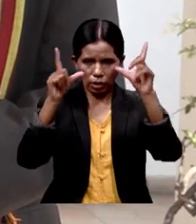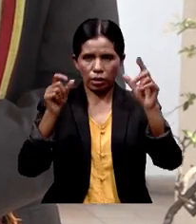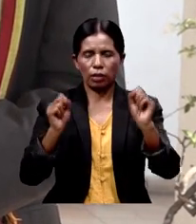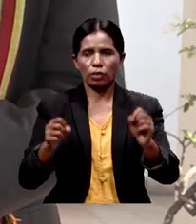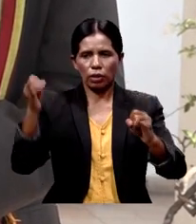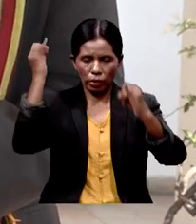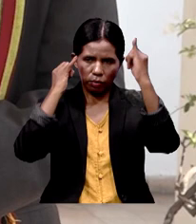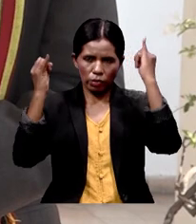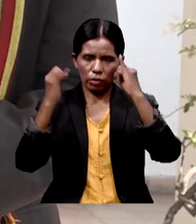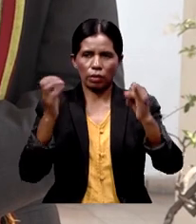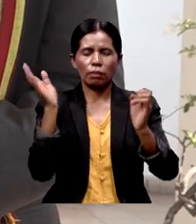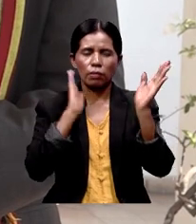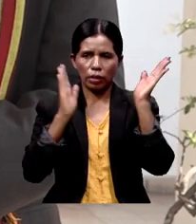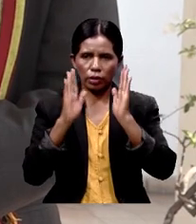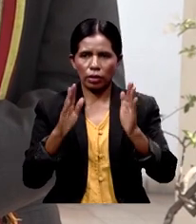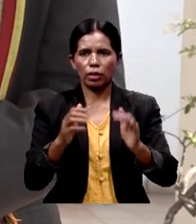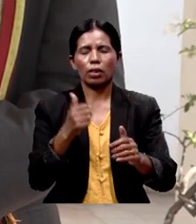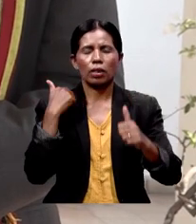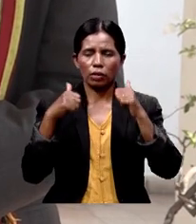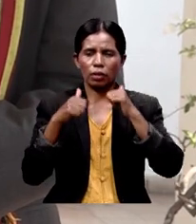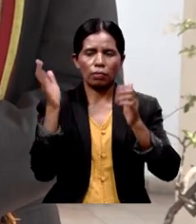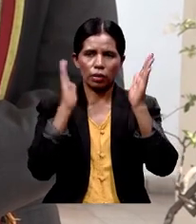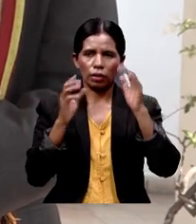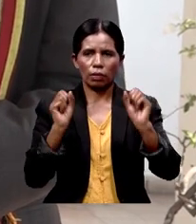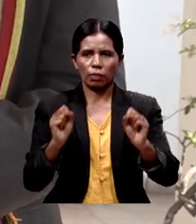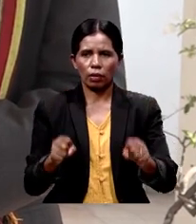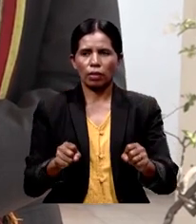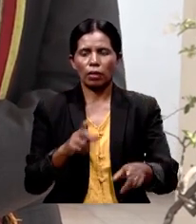ber Malaysia Malay